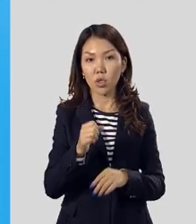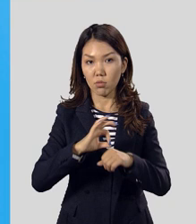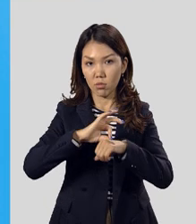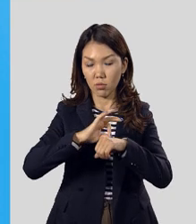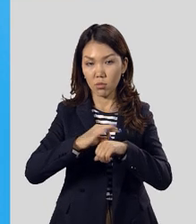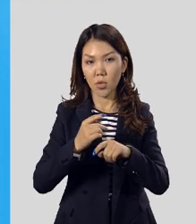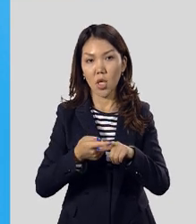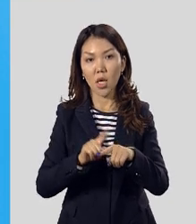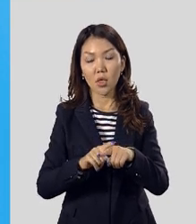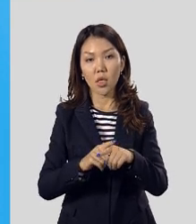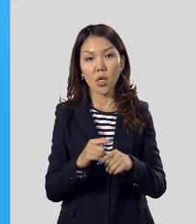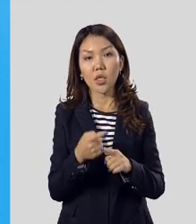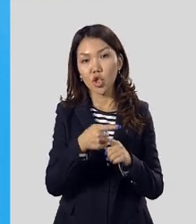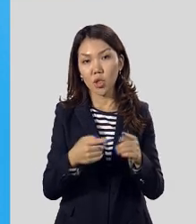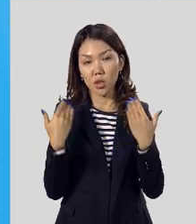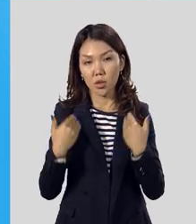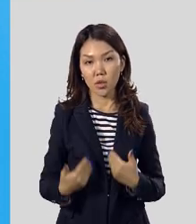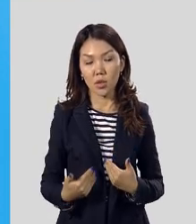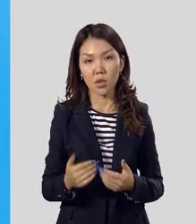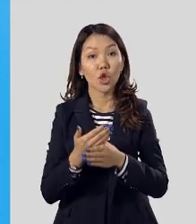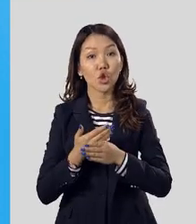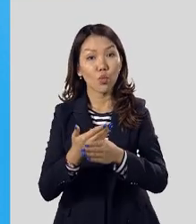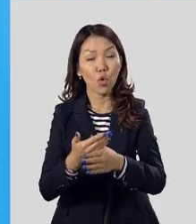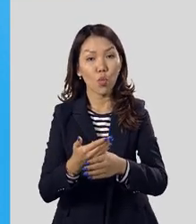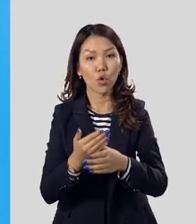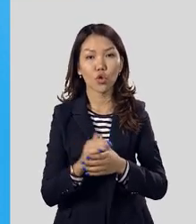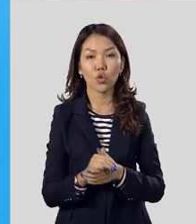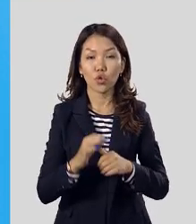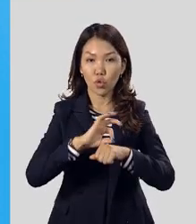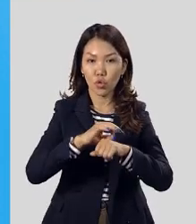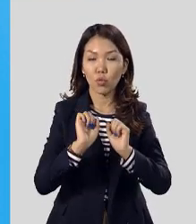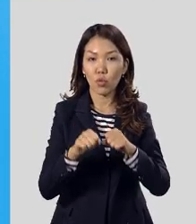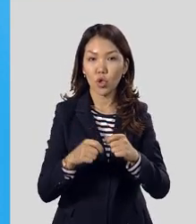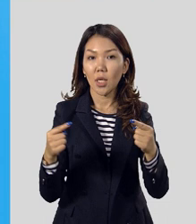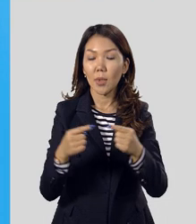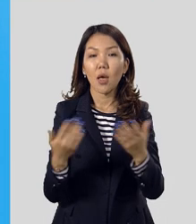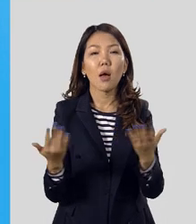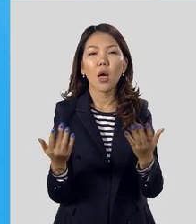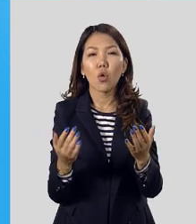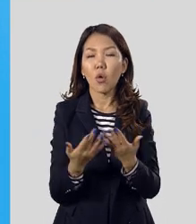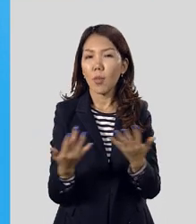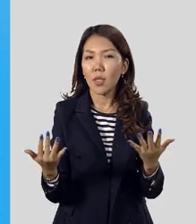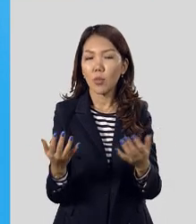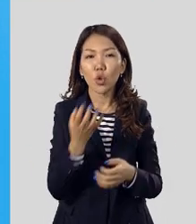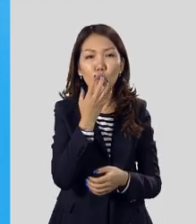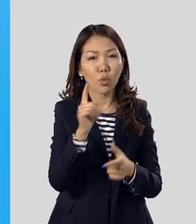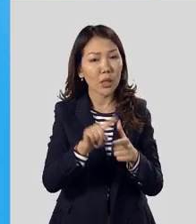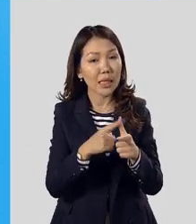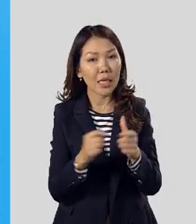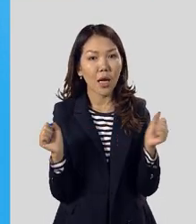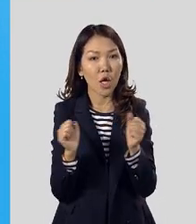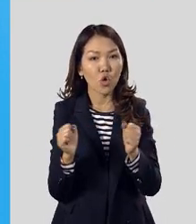собой орган осязания. С помощью нее можно определить, какой предмет – теплый или